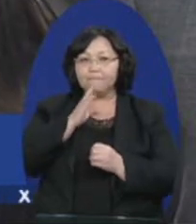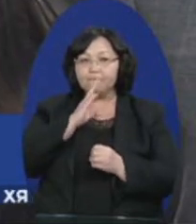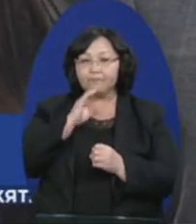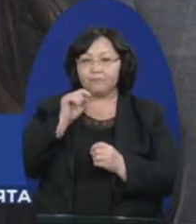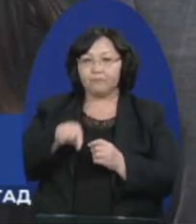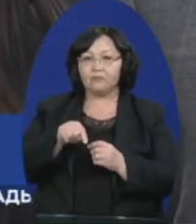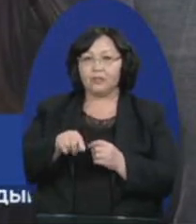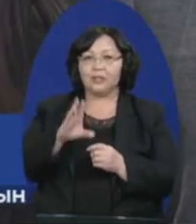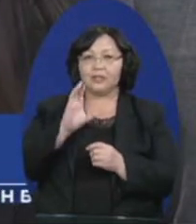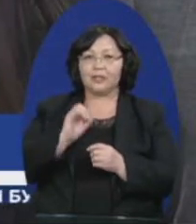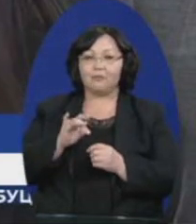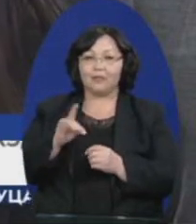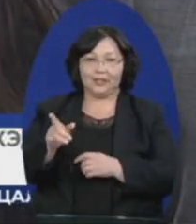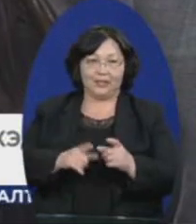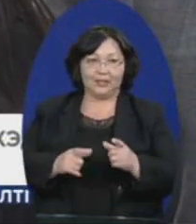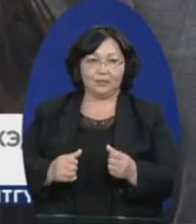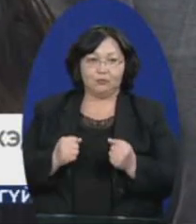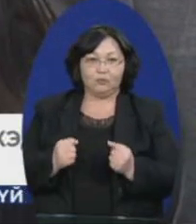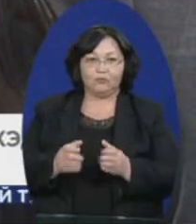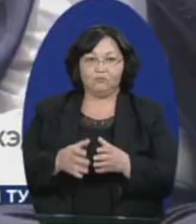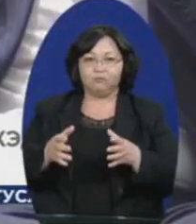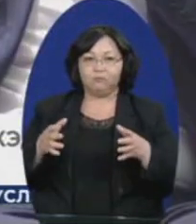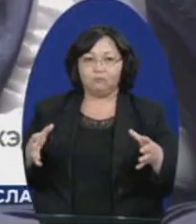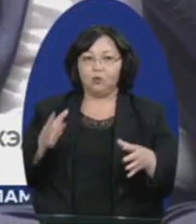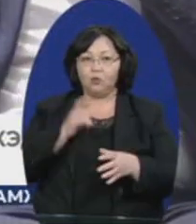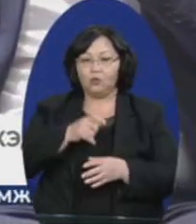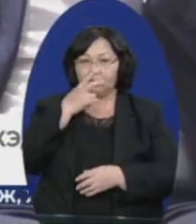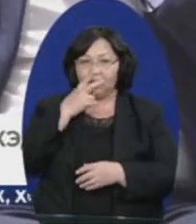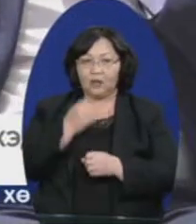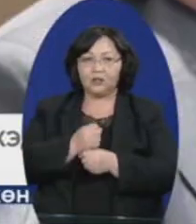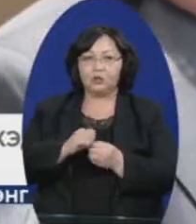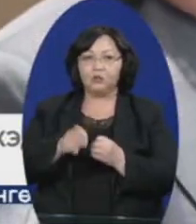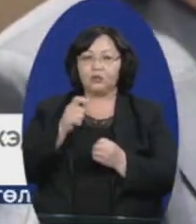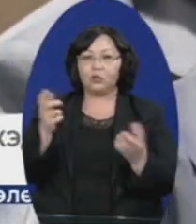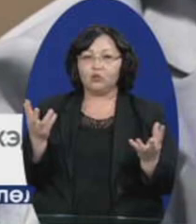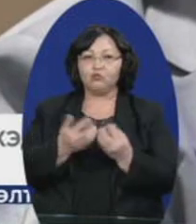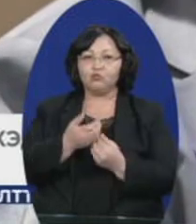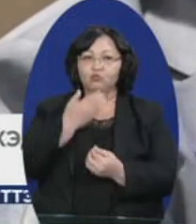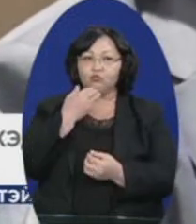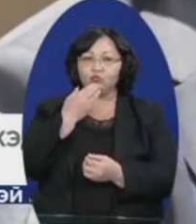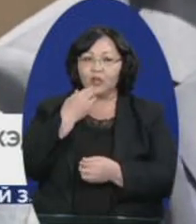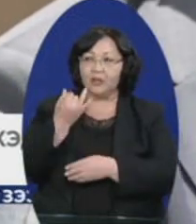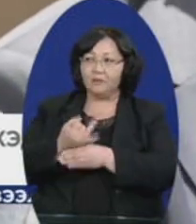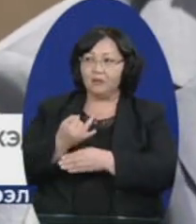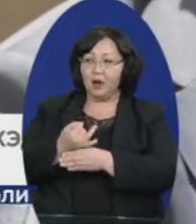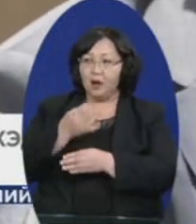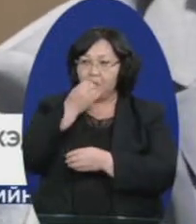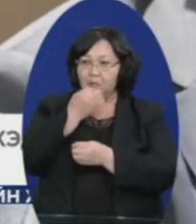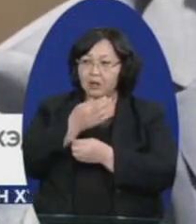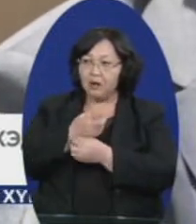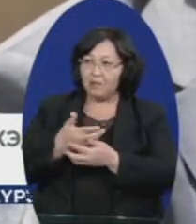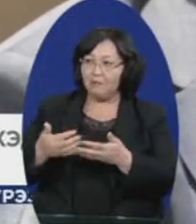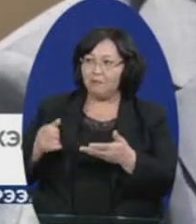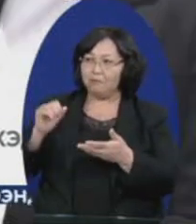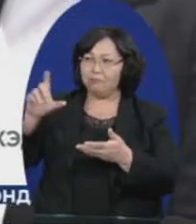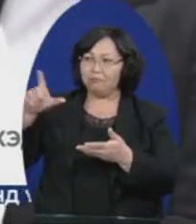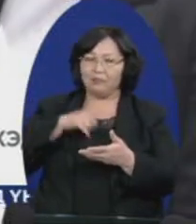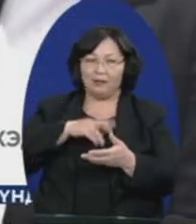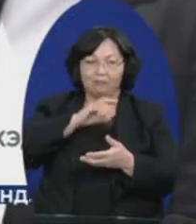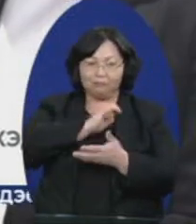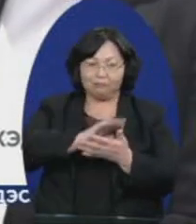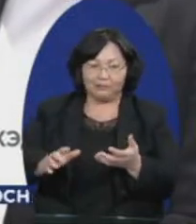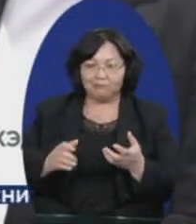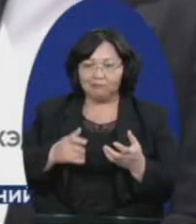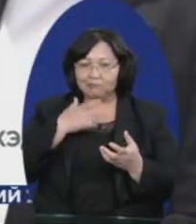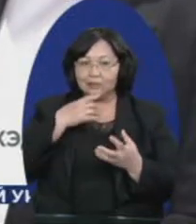одоо эдийн засгийг тэлэх гэдэг салбарт хүмүүс дутагдаад байна. Илдэж чадахгүй. За инфляцийн өсөлт нь иргэдийн бодит худалдан авалтыг бууруулж байдаг учраас цалин